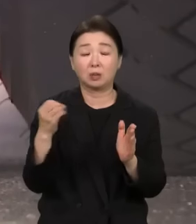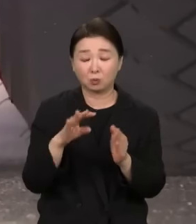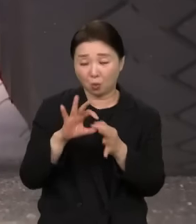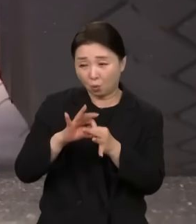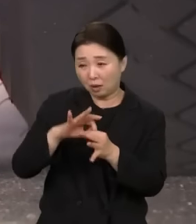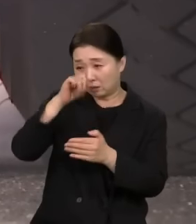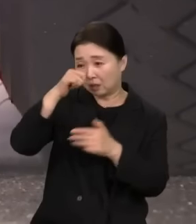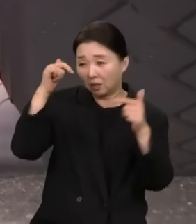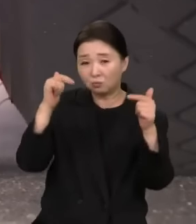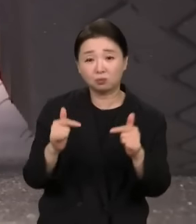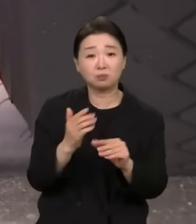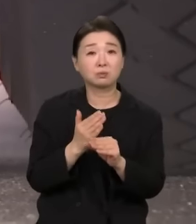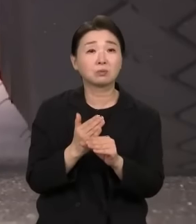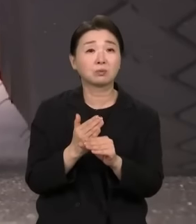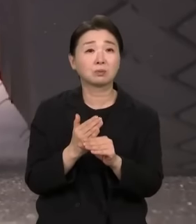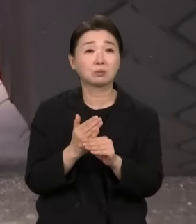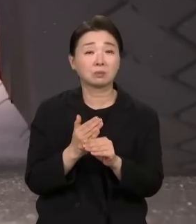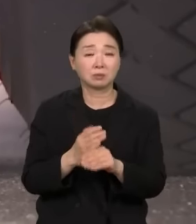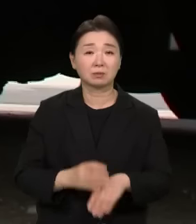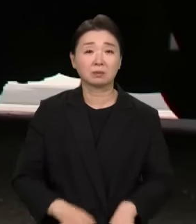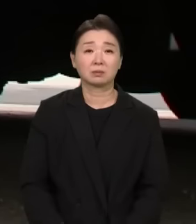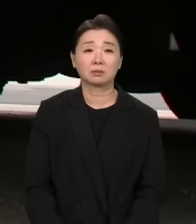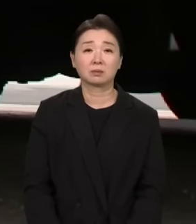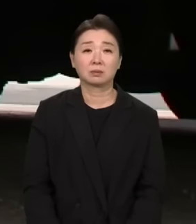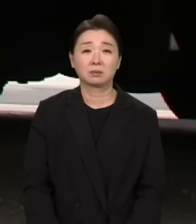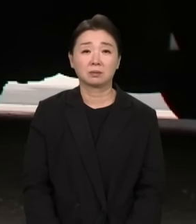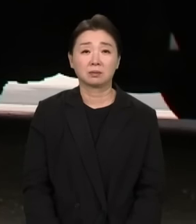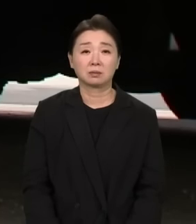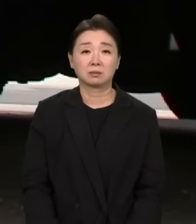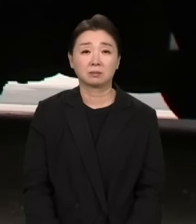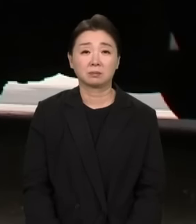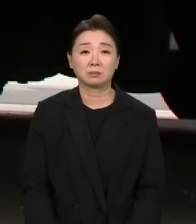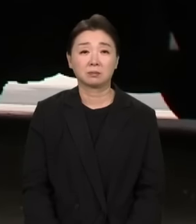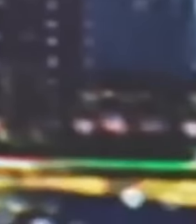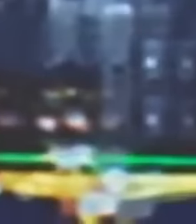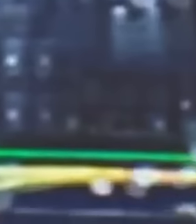계속 줄고 있습니다. JTBC 이상화입니다.